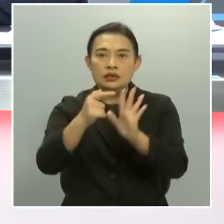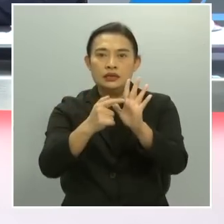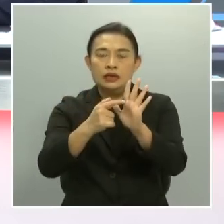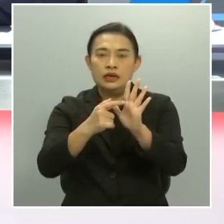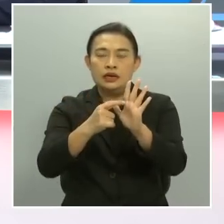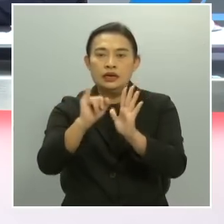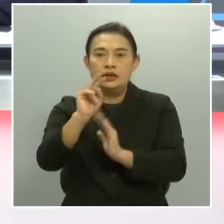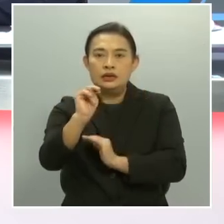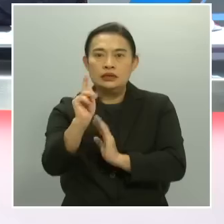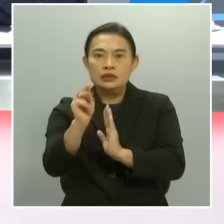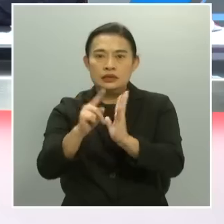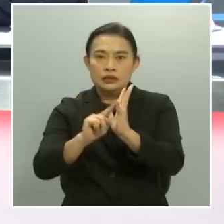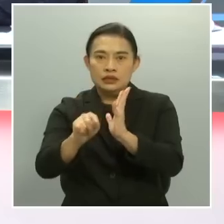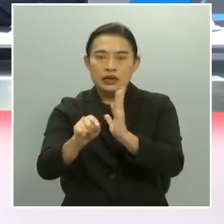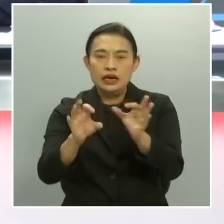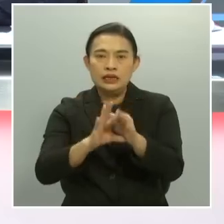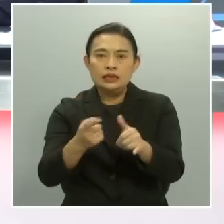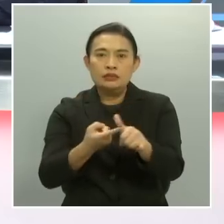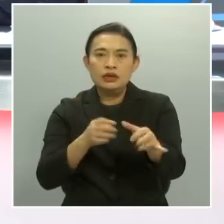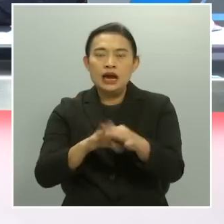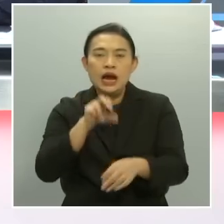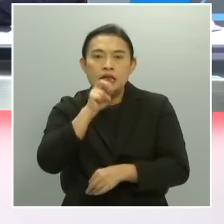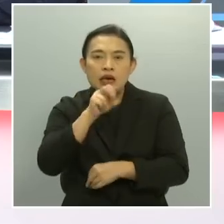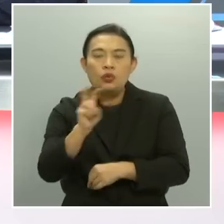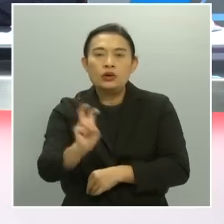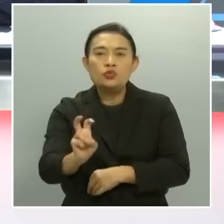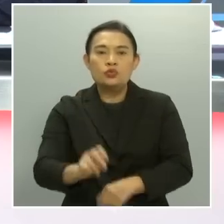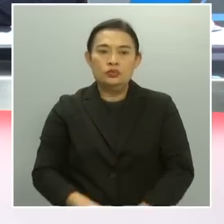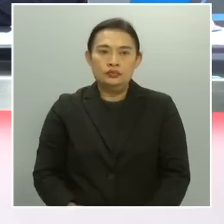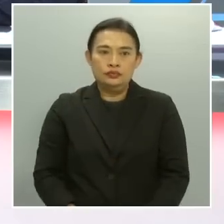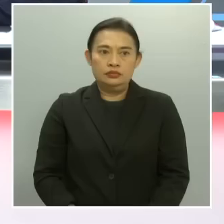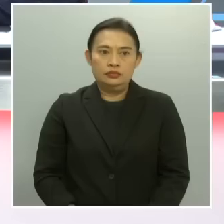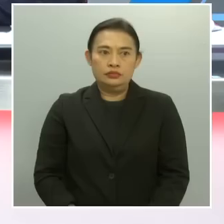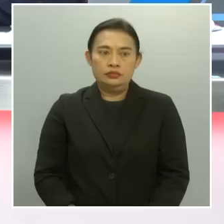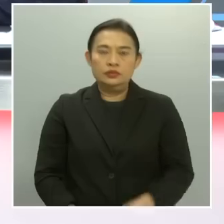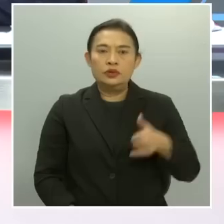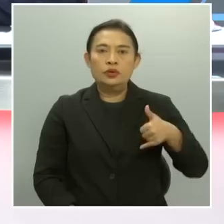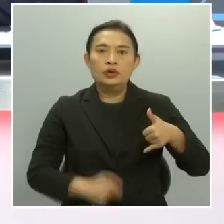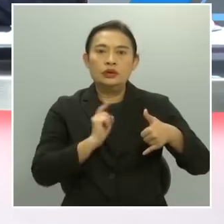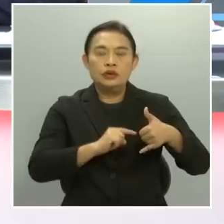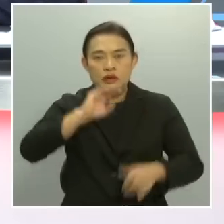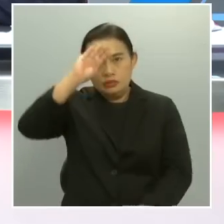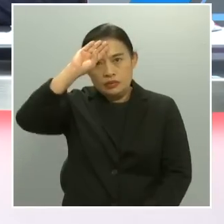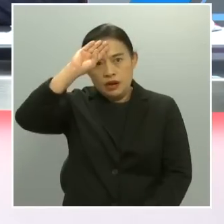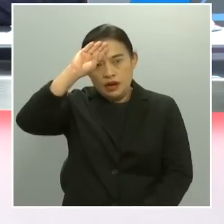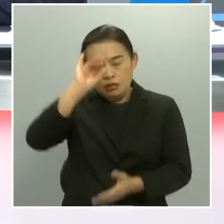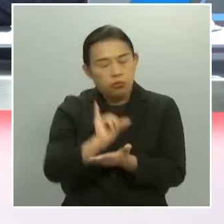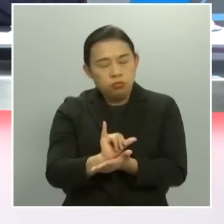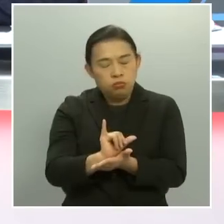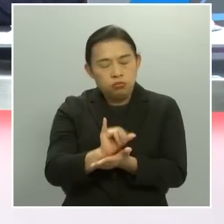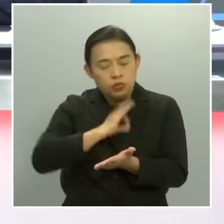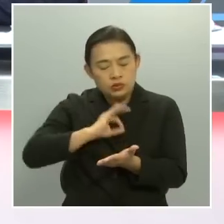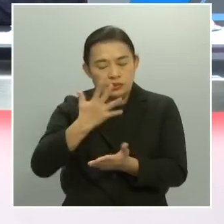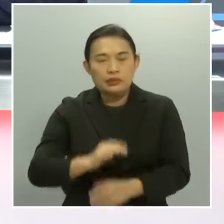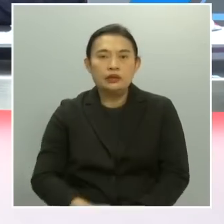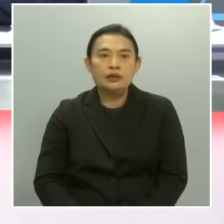างูนะครับล่าสุดมีข่าวอีกแล้วนะครับคือเธอเองเนี่ยป่วยนะฮะคือล้มแล้วหมดสติไปคุณแม่เ